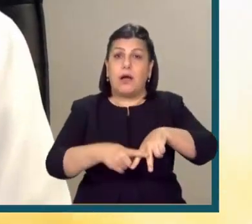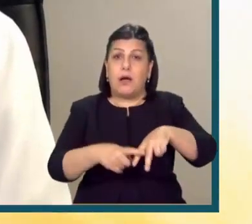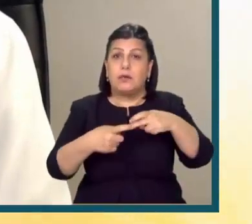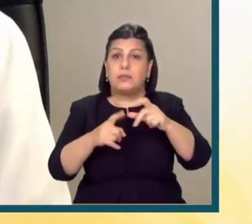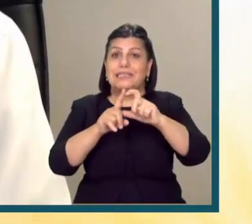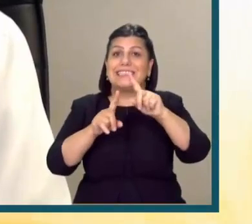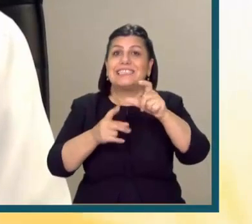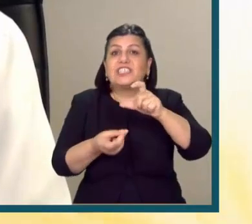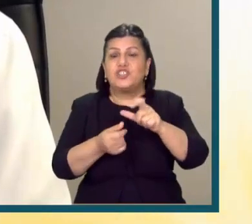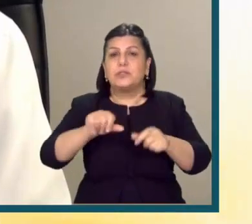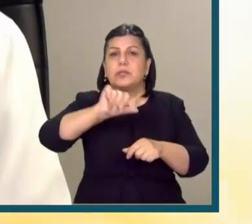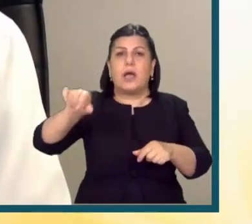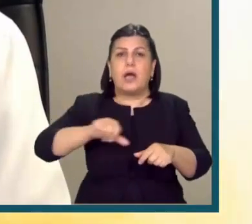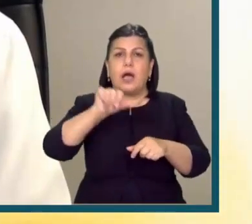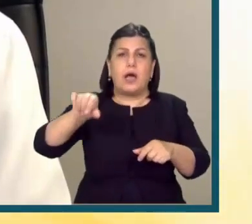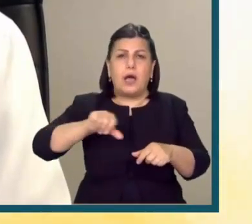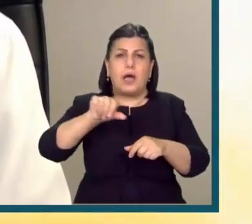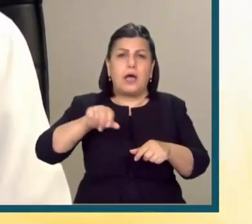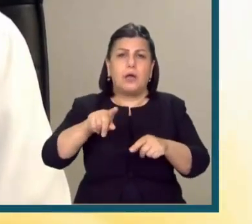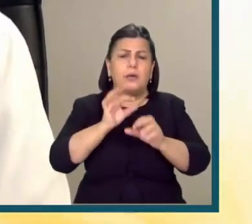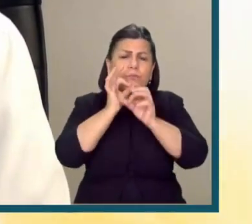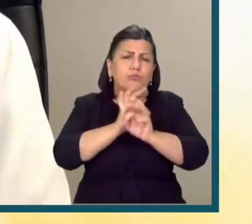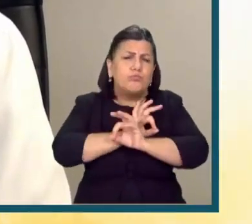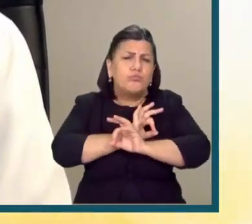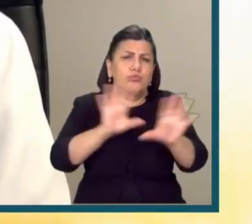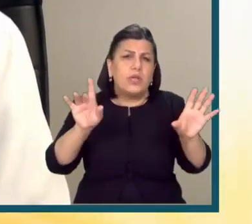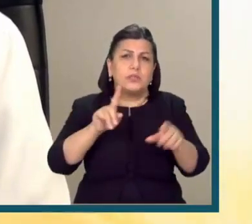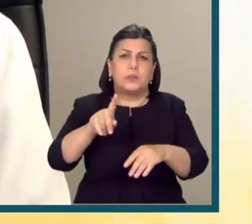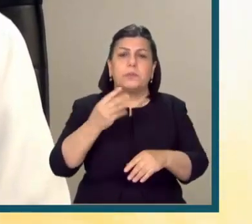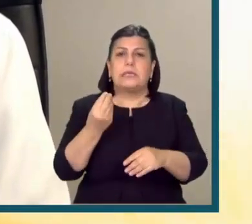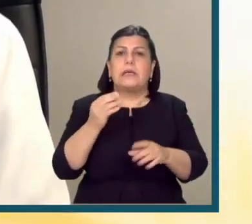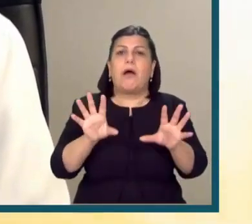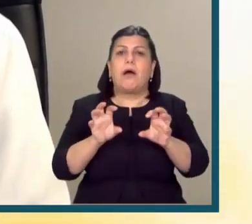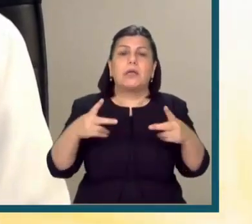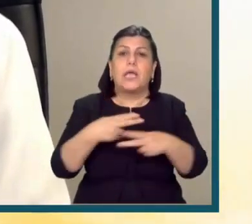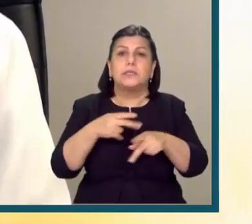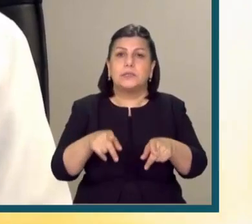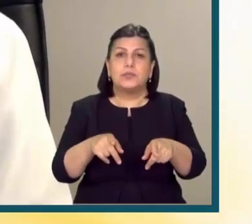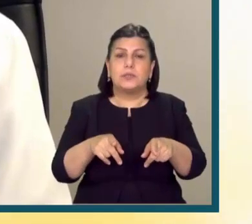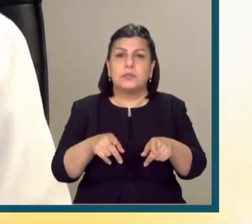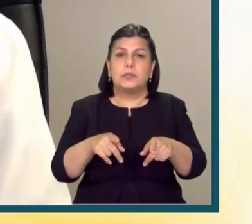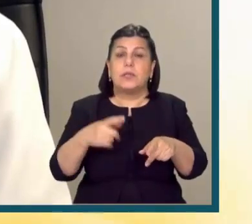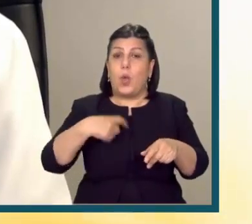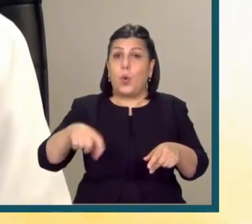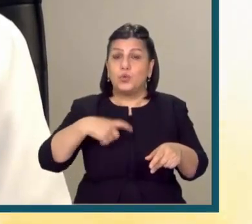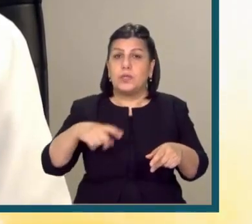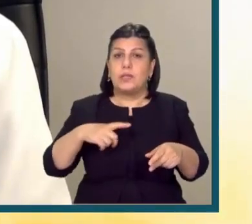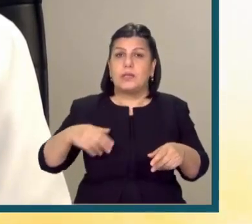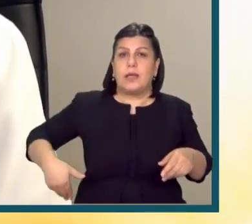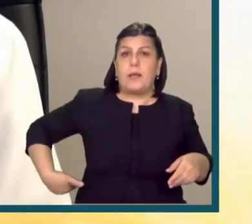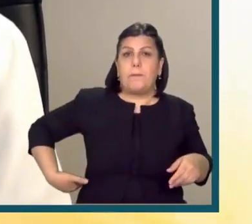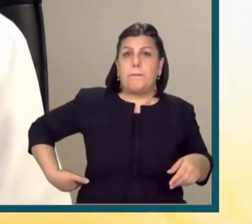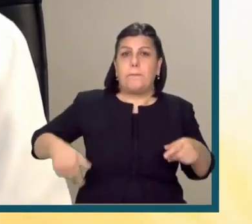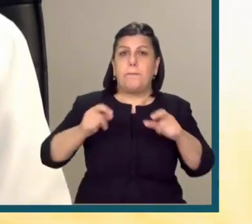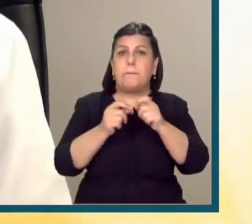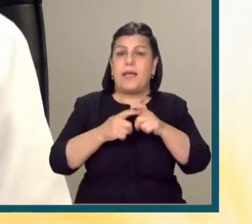yağı muhteşem bir ağrı alıcıdır. Ağrı kesicidir. Yani özellikle belde